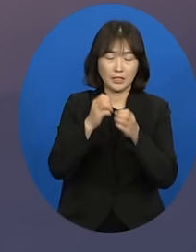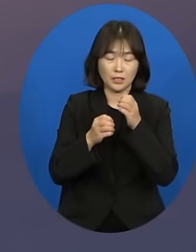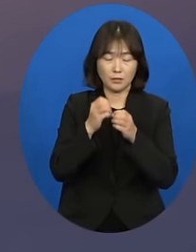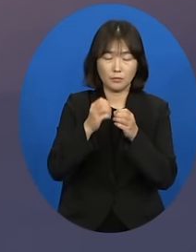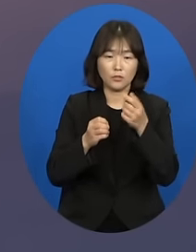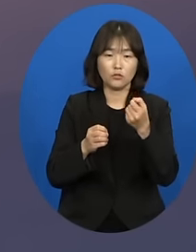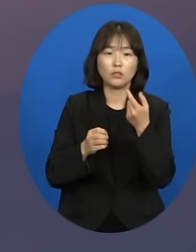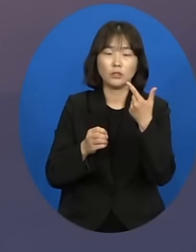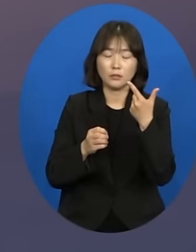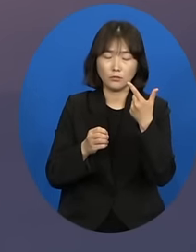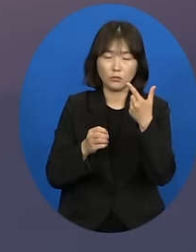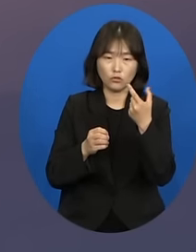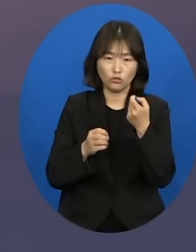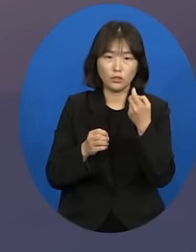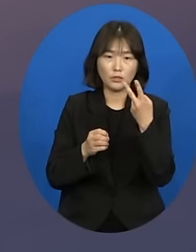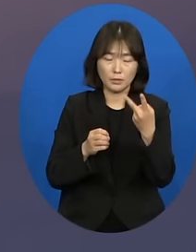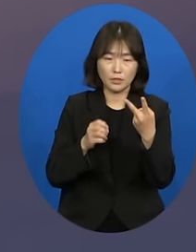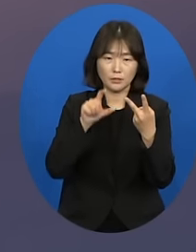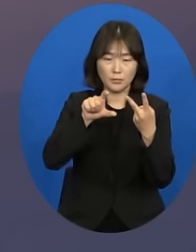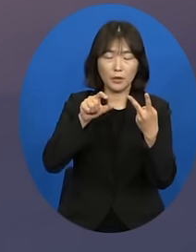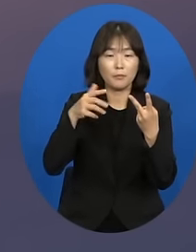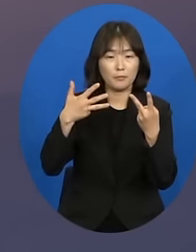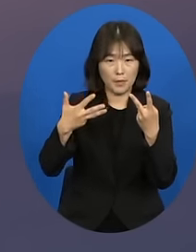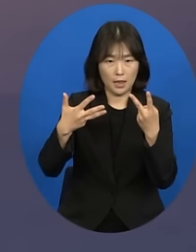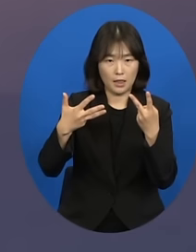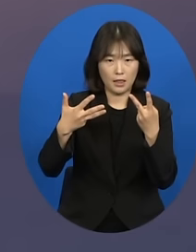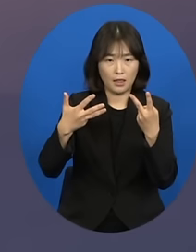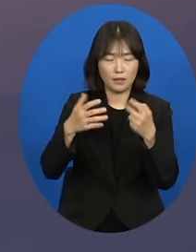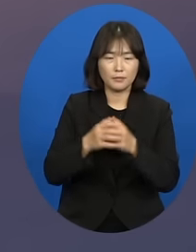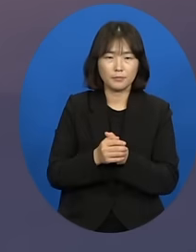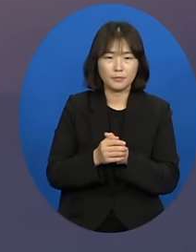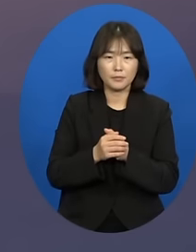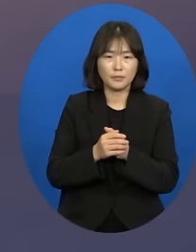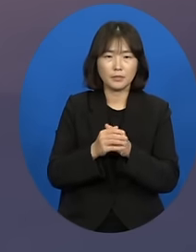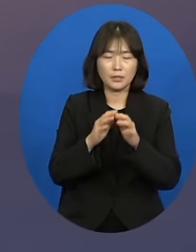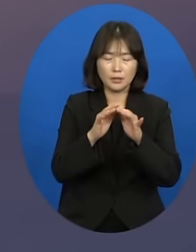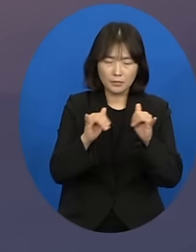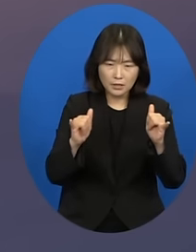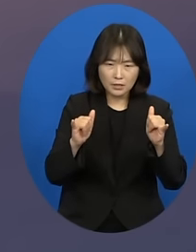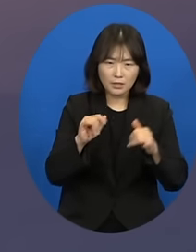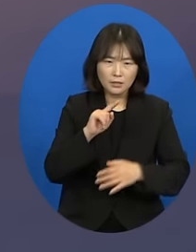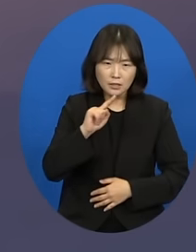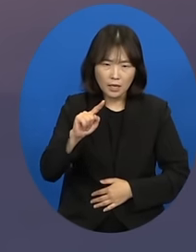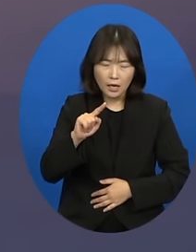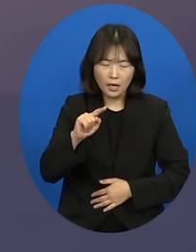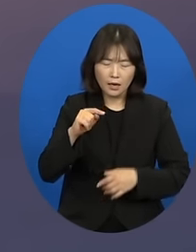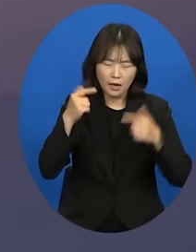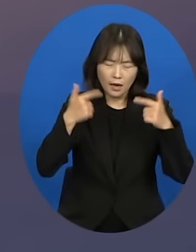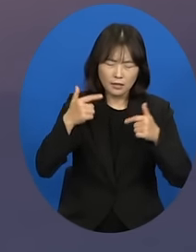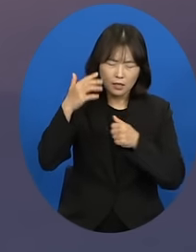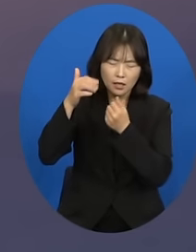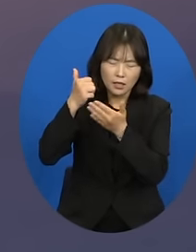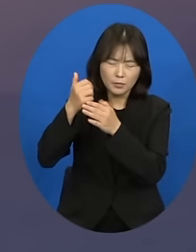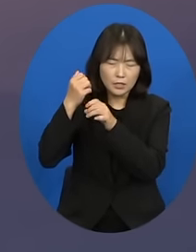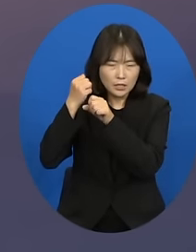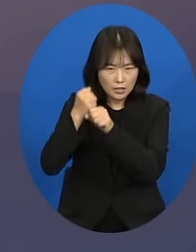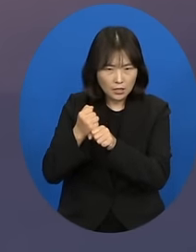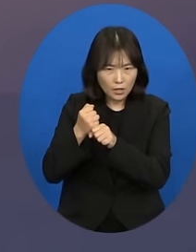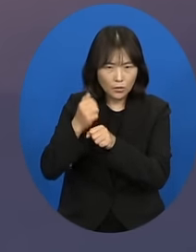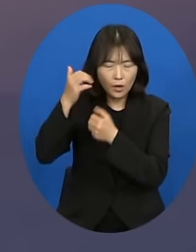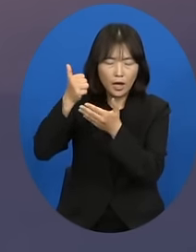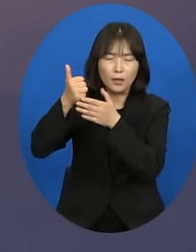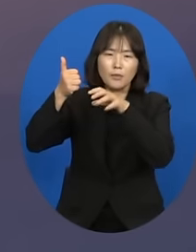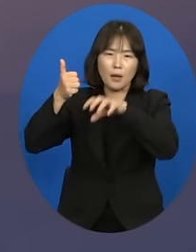62편 8절에 이렇게 기록합니다. 백성들아 시시로 그를 의지하고 그의 앞에